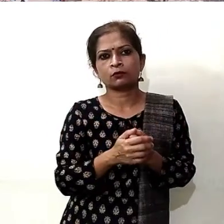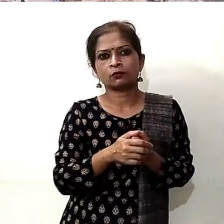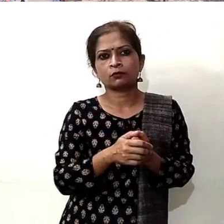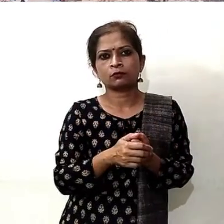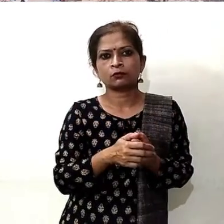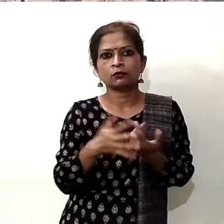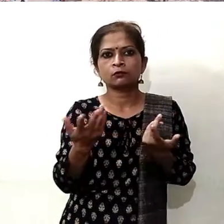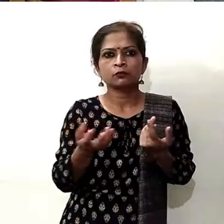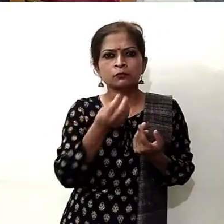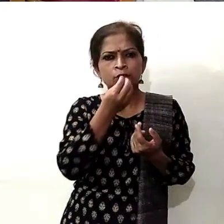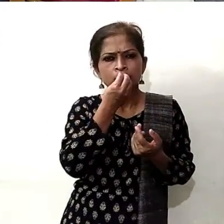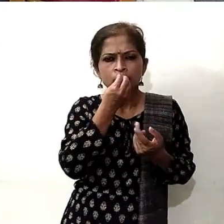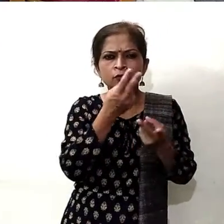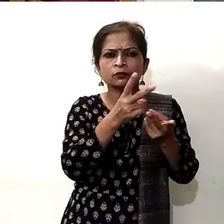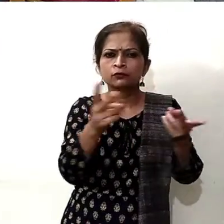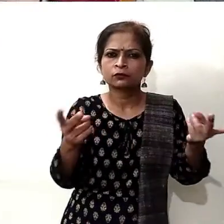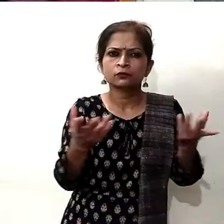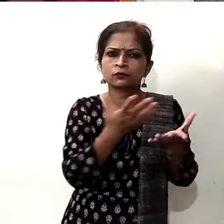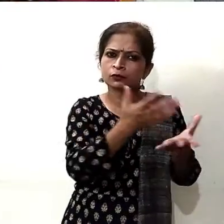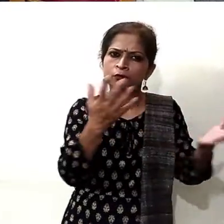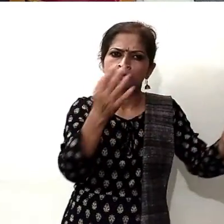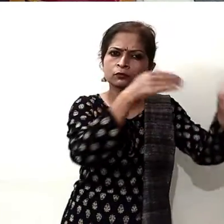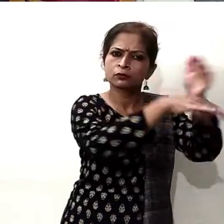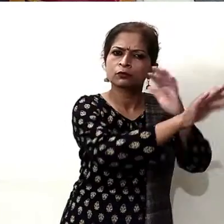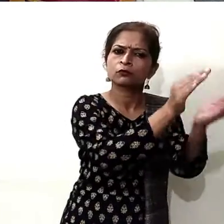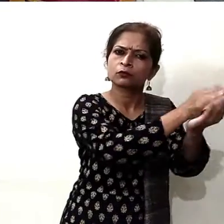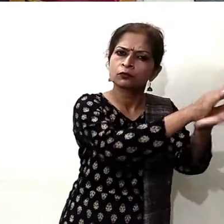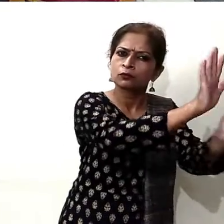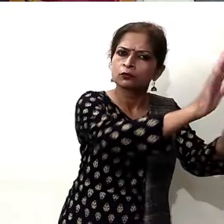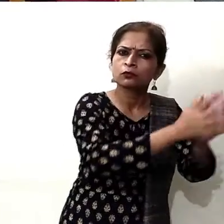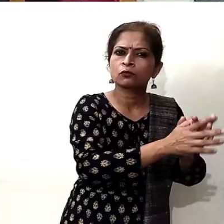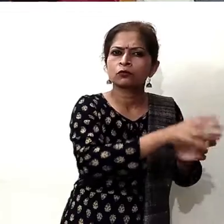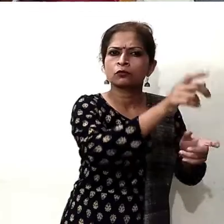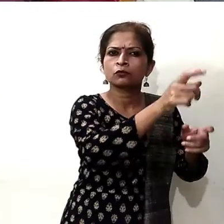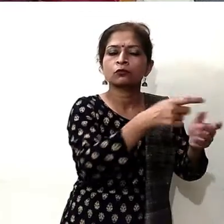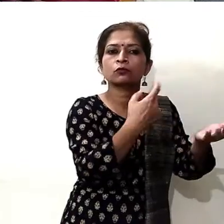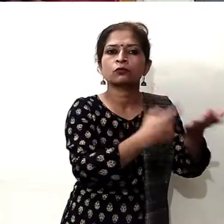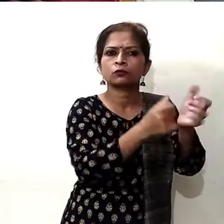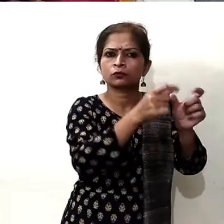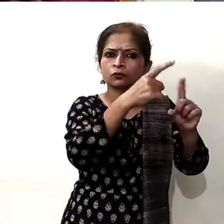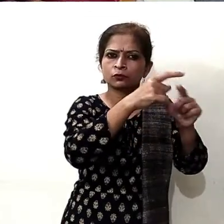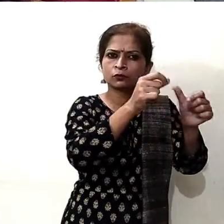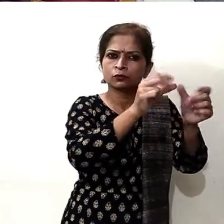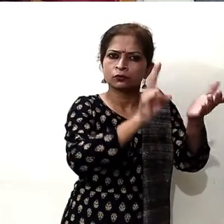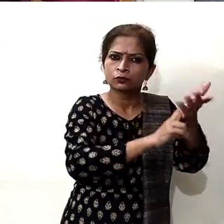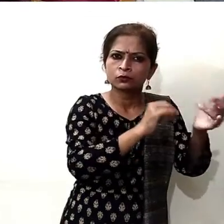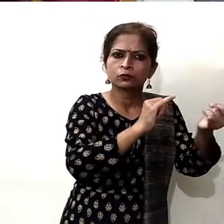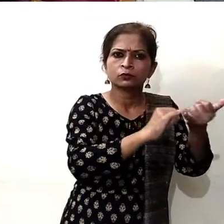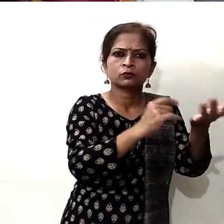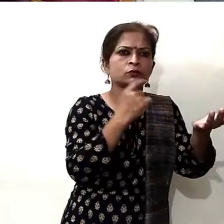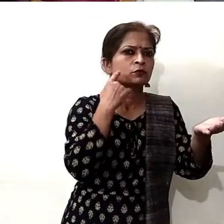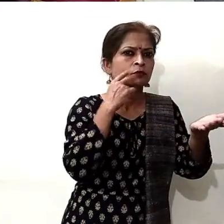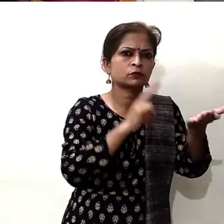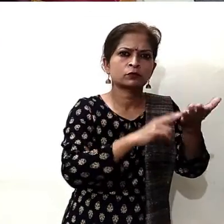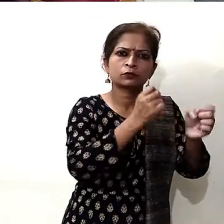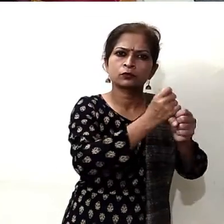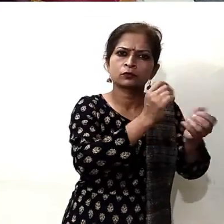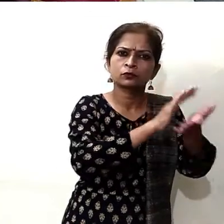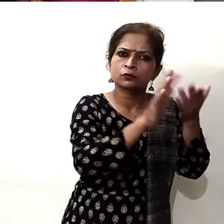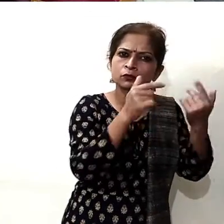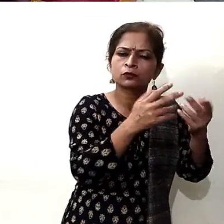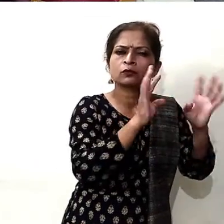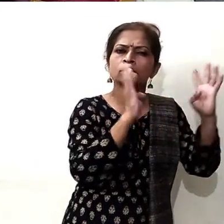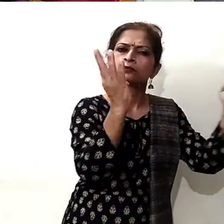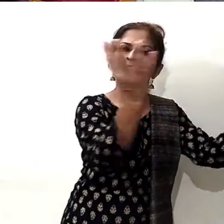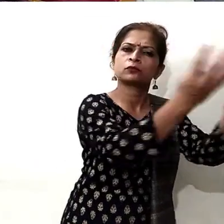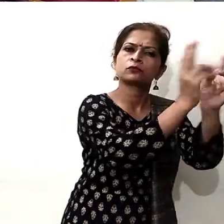अंदर, सब कुछ इतना बेहतर था कि जो राणा रतन सिंह और उनके लोग थे किला के अंदर घेराबंदी में रह गए। बहुत दिन हो